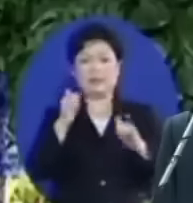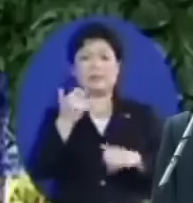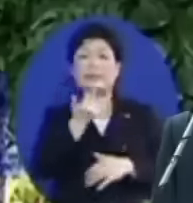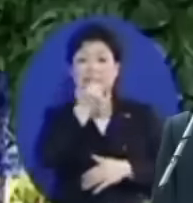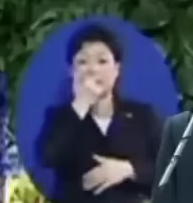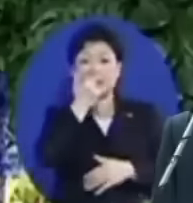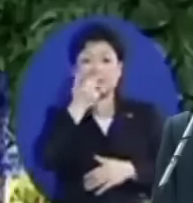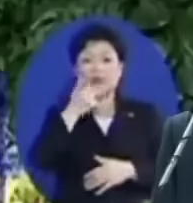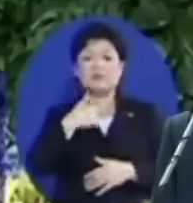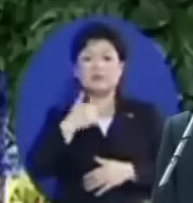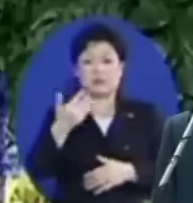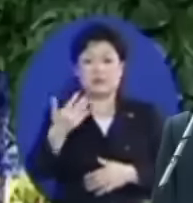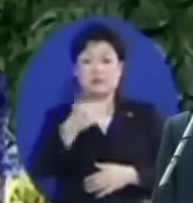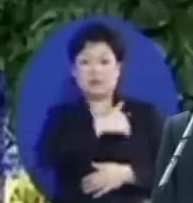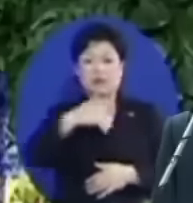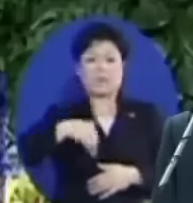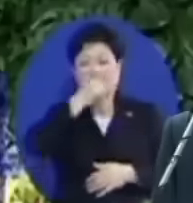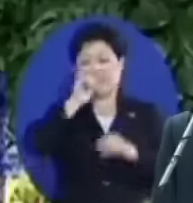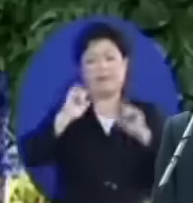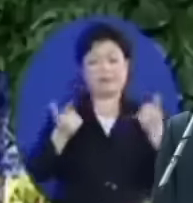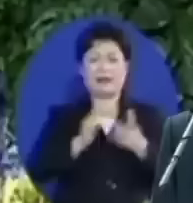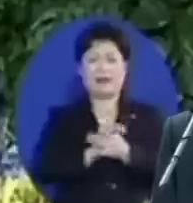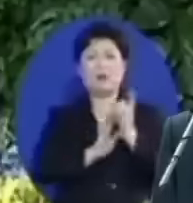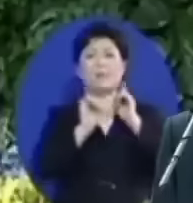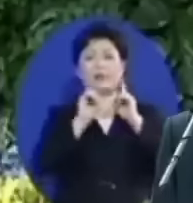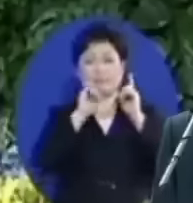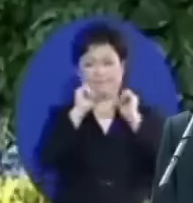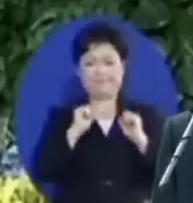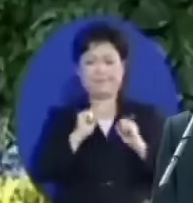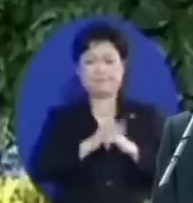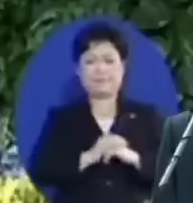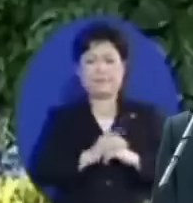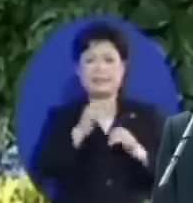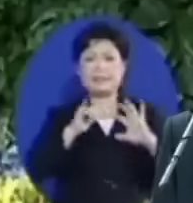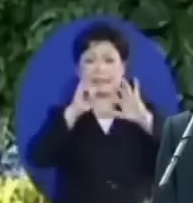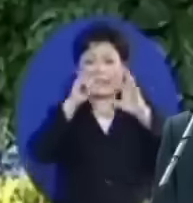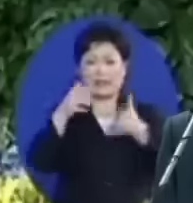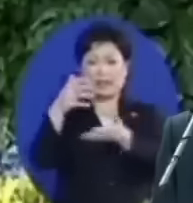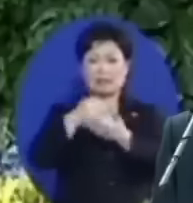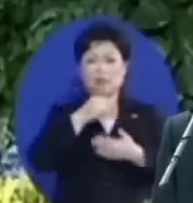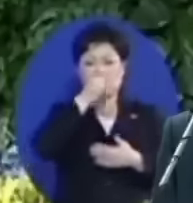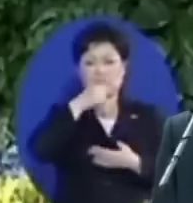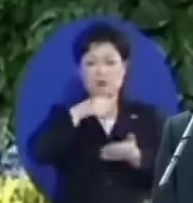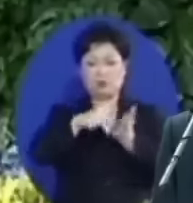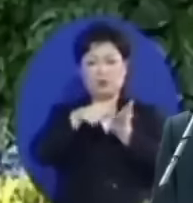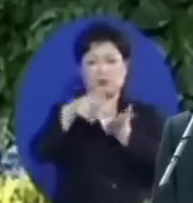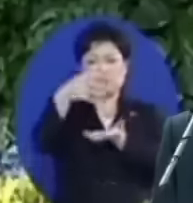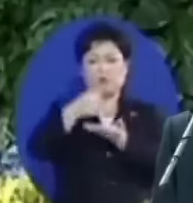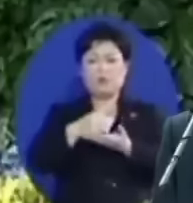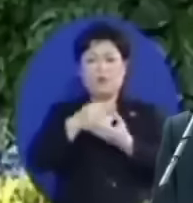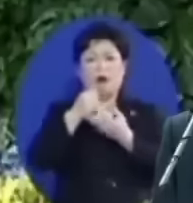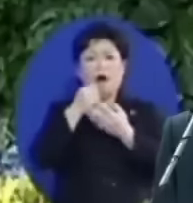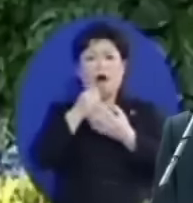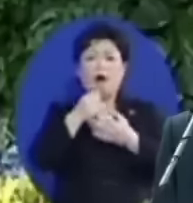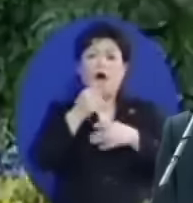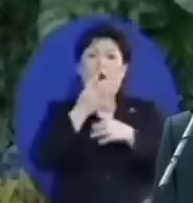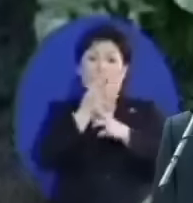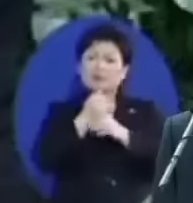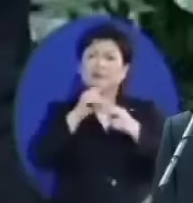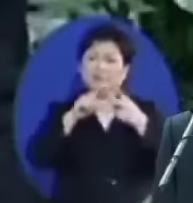그 소유의 능력한 데 있지 아니하라 말씀하셨습니다. 이 세상에 가지고 있는 소유물이라는 것은 언제 곧 떠나가는